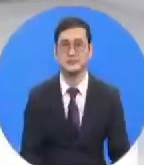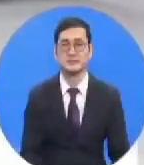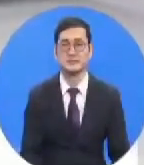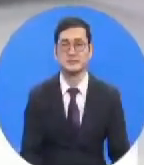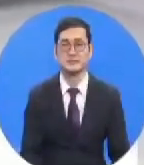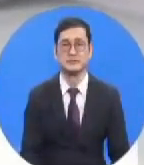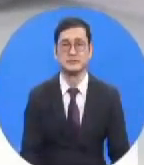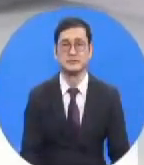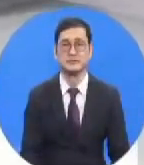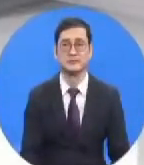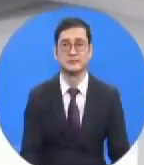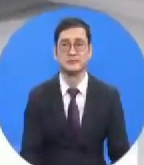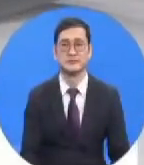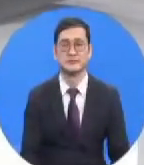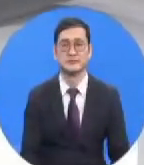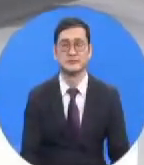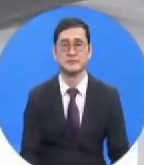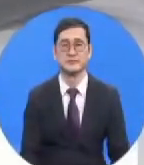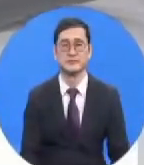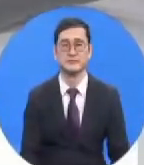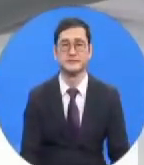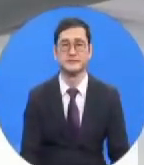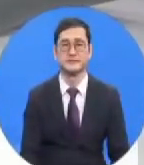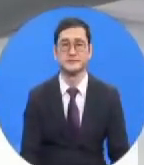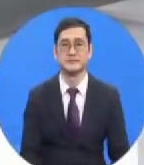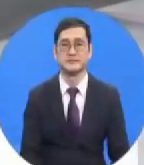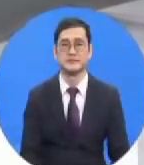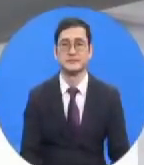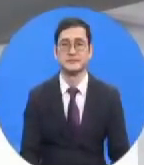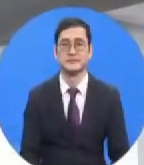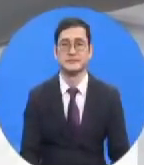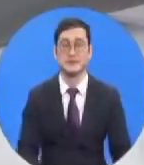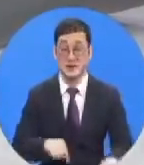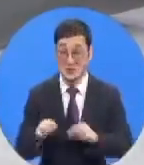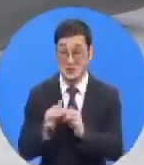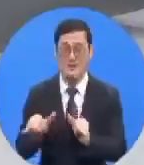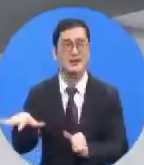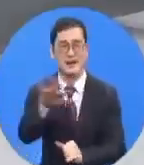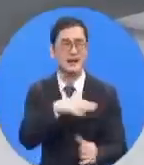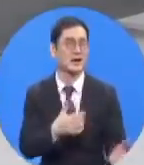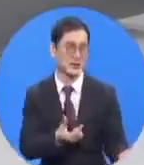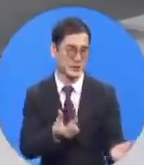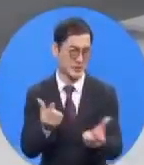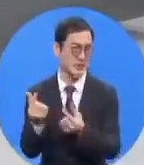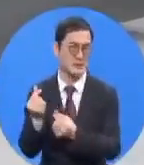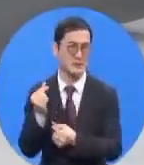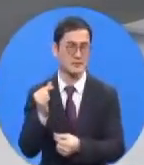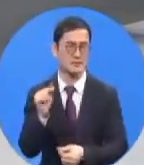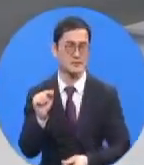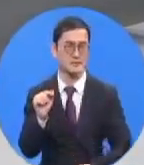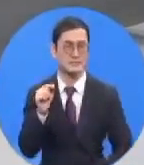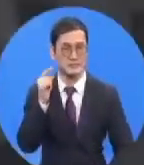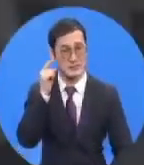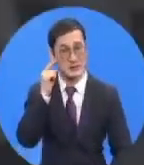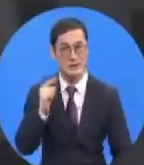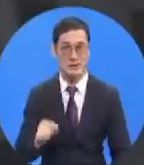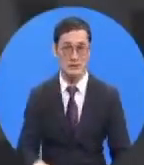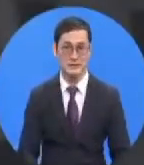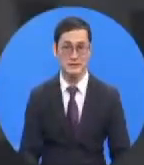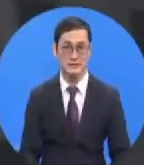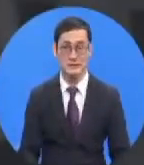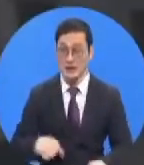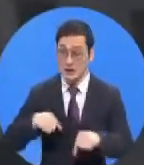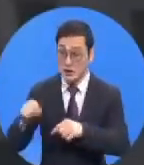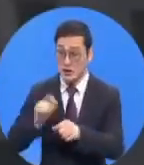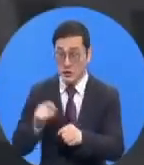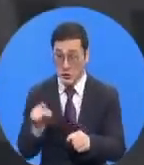모든 정치인에게 해당하는 말이에요. 뭐 솔직히 얘기해서 정치인이 뭐 그런 상황이나 이 타이밍을 이용하는 걸 갖고 또 뭐라 그럴 수는 없잖아요.